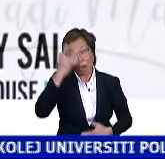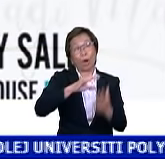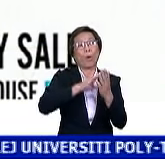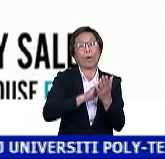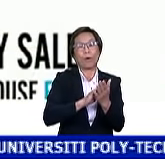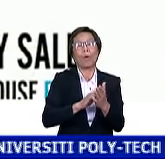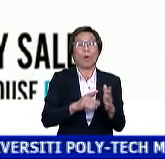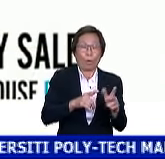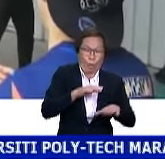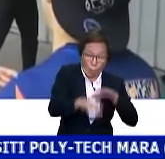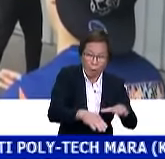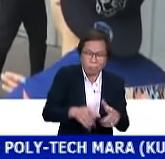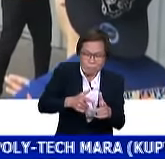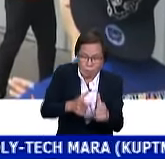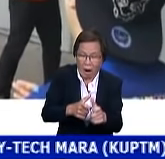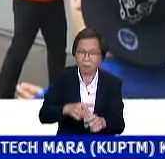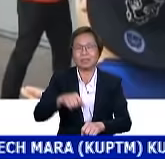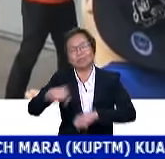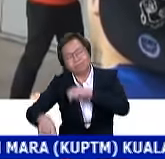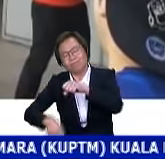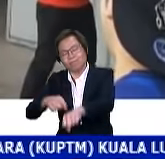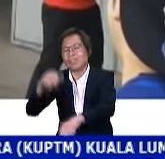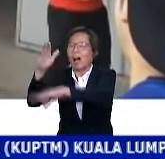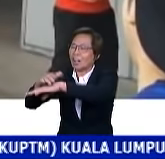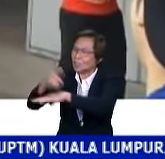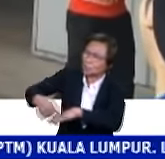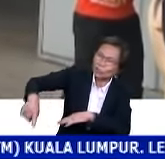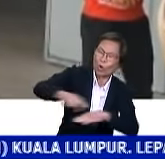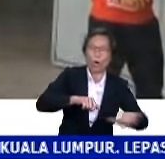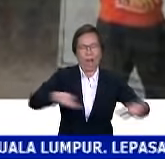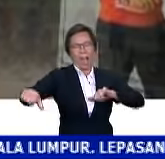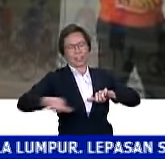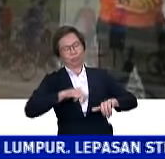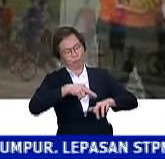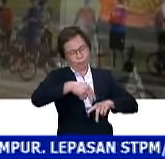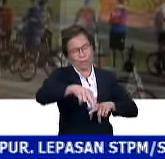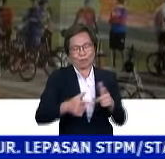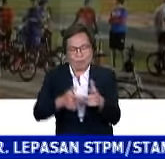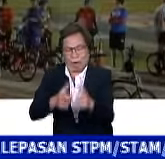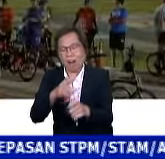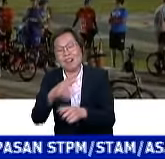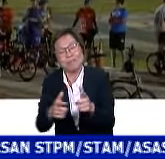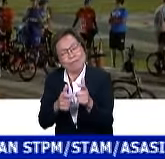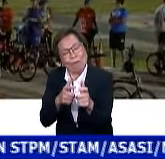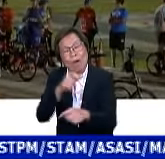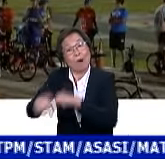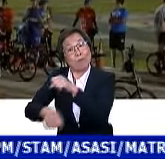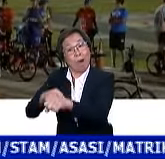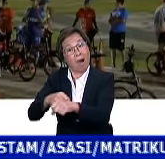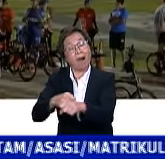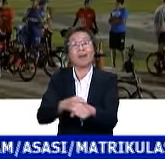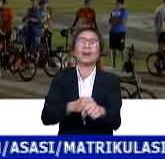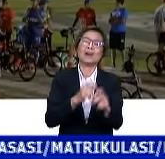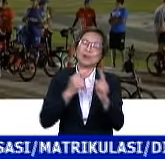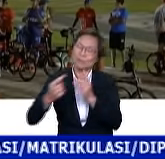Walk, Run, Ride yang mengajak orang ramai melakukan aktiviti fizikal termasuk berjalan, berlari dan berbasikal. Segmen